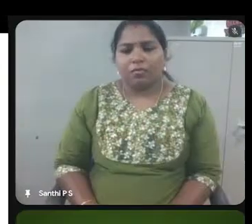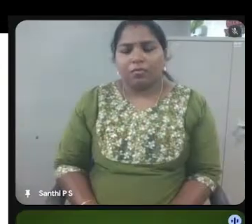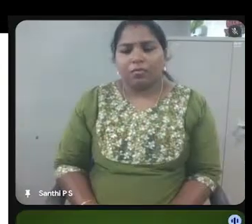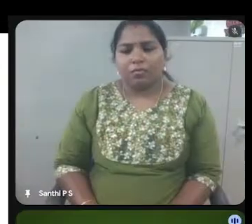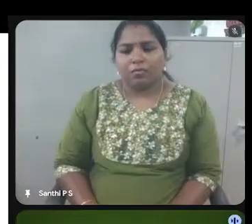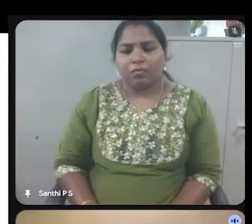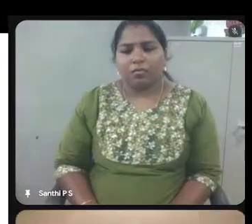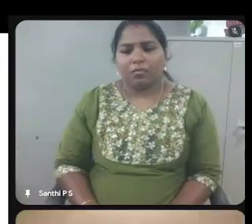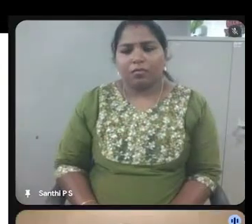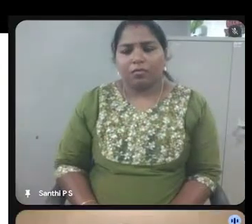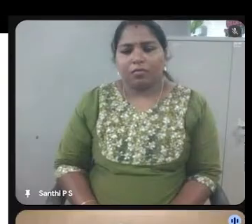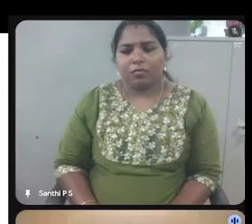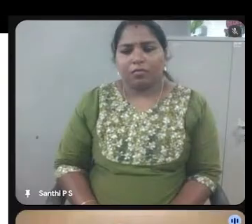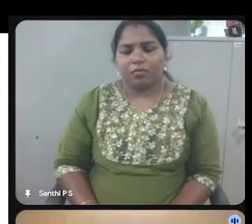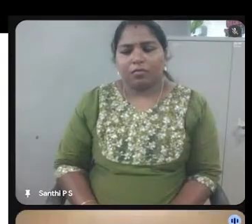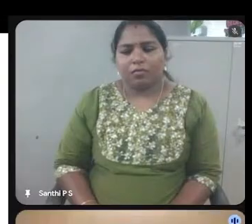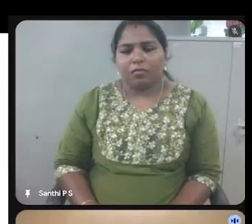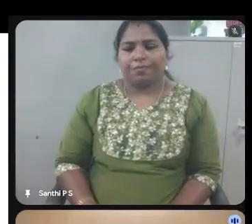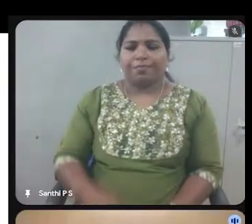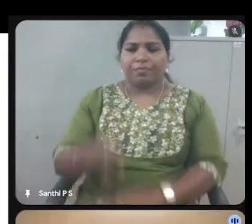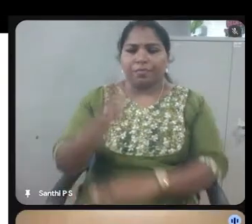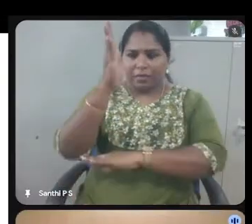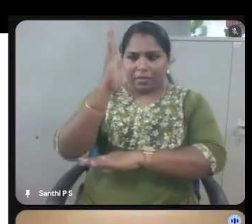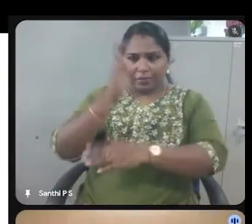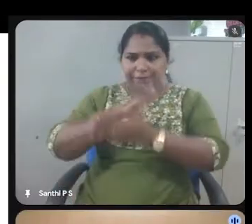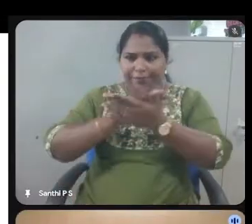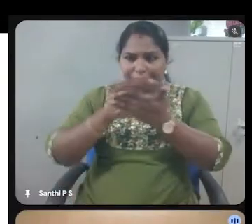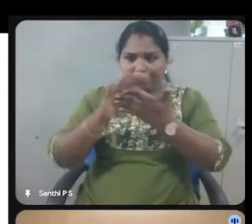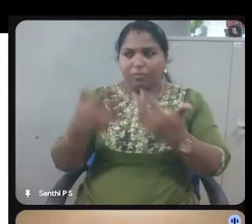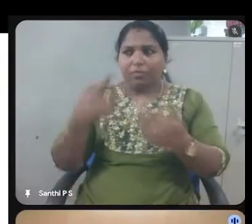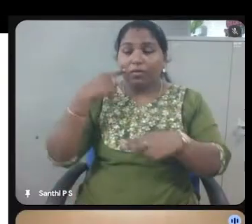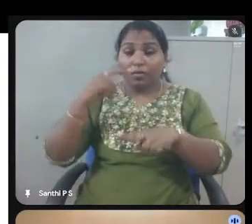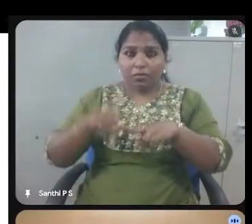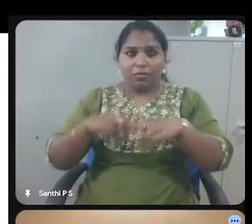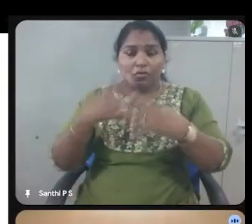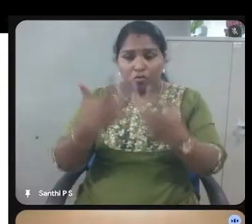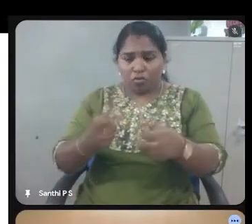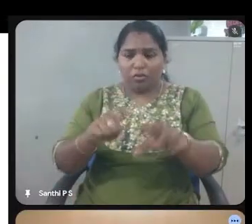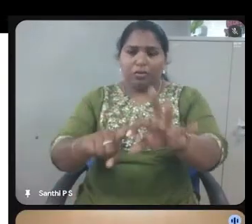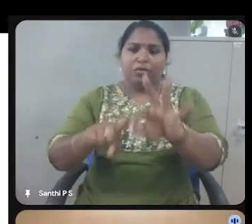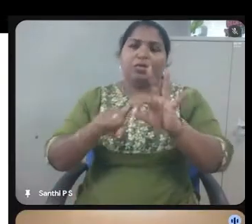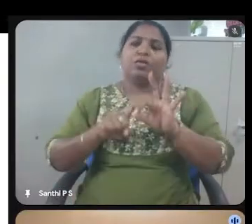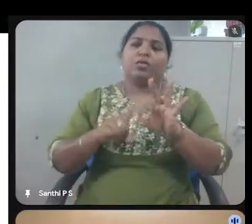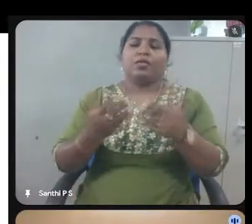ഹലോ സർ, പ്രസന്റേഷൻ കഴിഞ്ഞിരിക്കുകയാണ്. ഇനി നമുക്ക് ചോദ്യോത്തര വേളയാണ്.